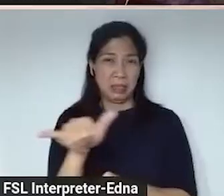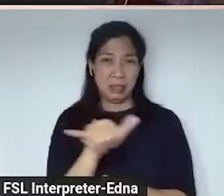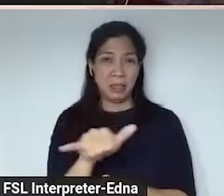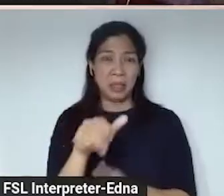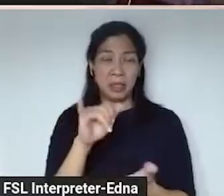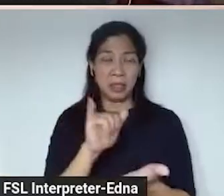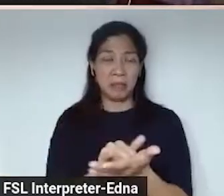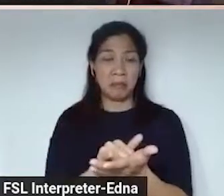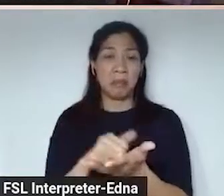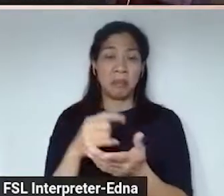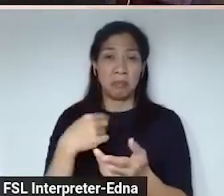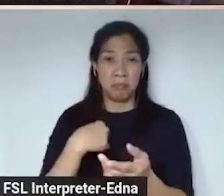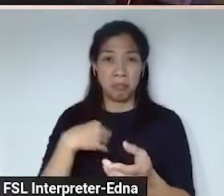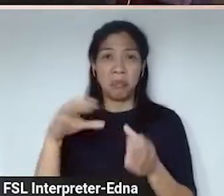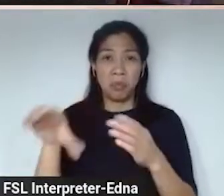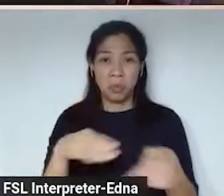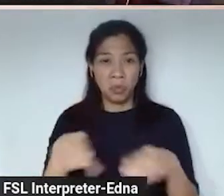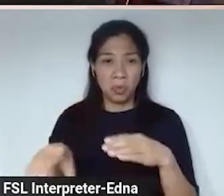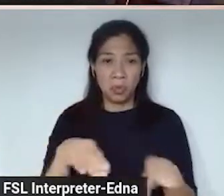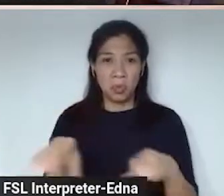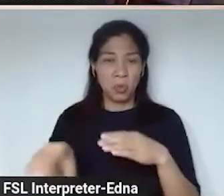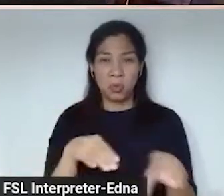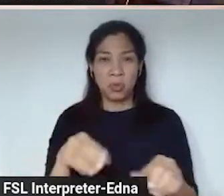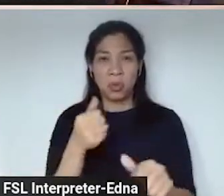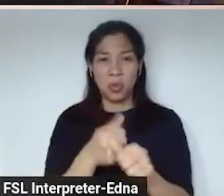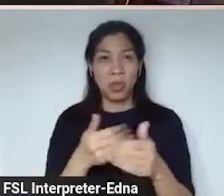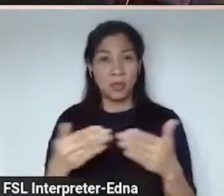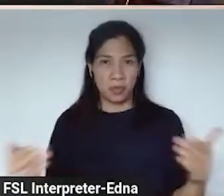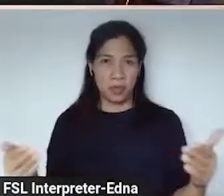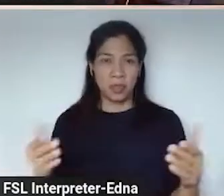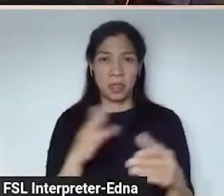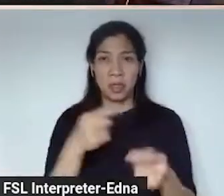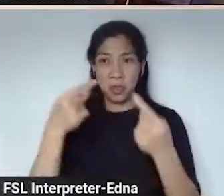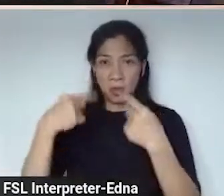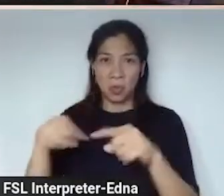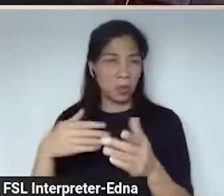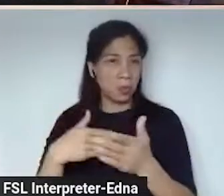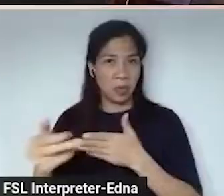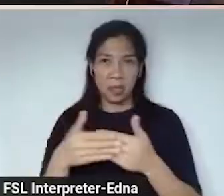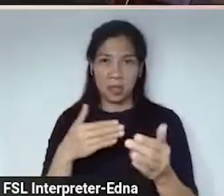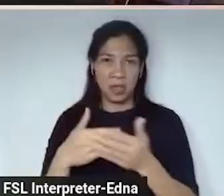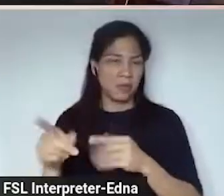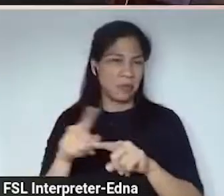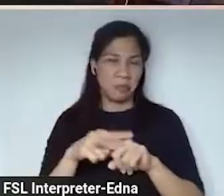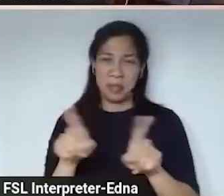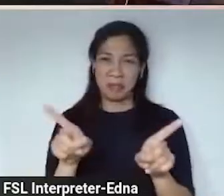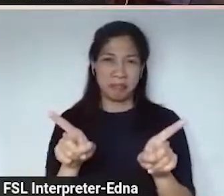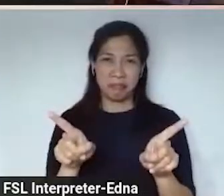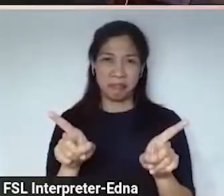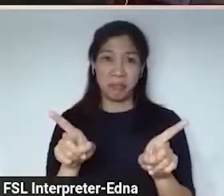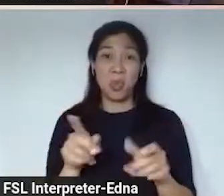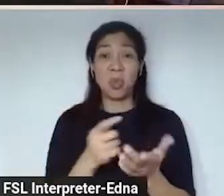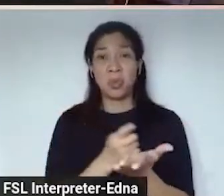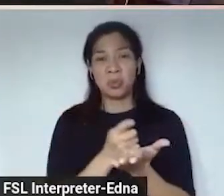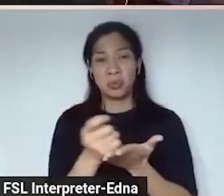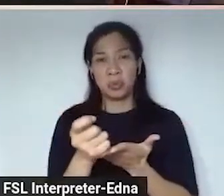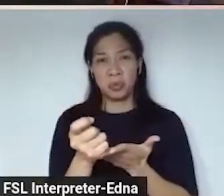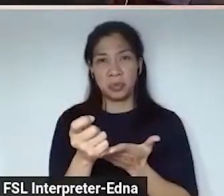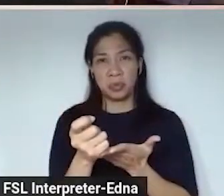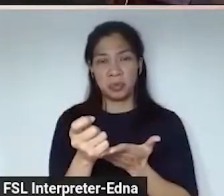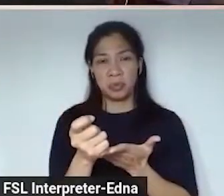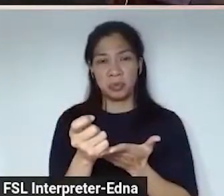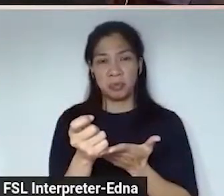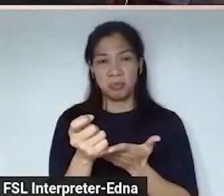talagang I can go wherever I want to. Pero yung katotohanan, yung realidad na